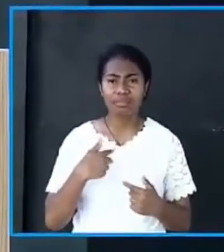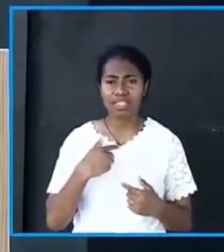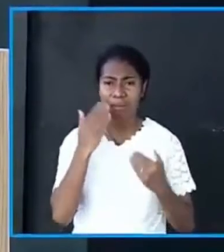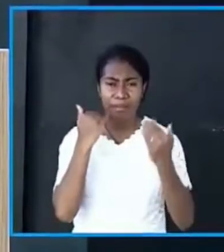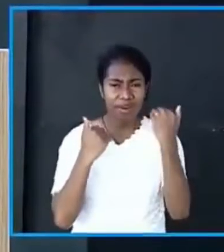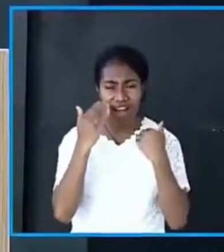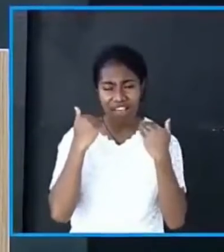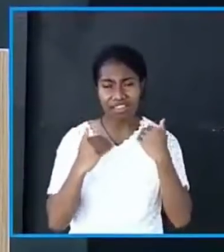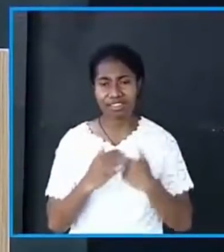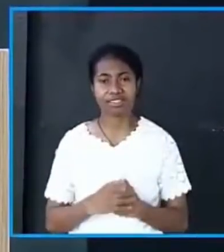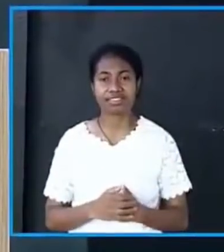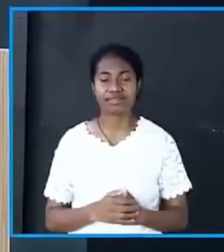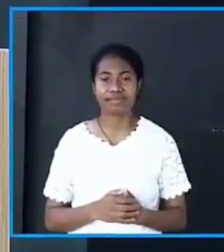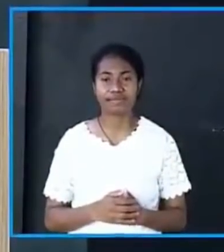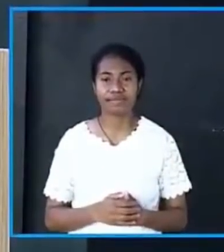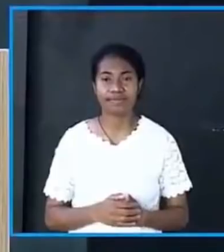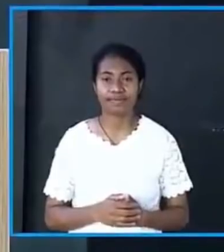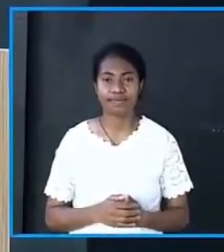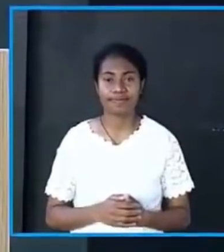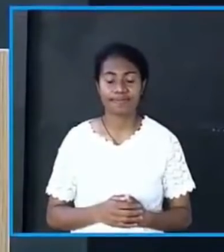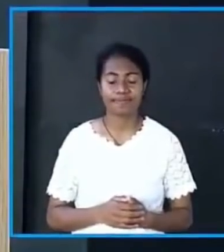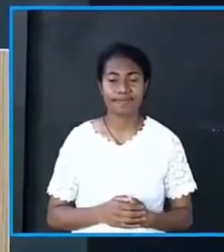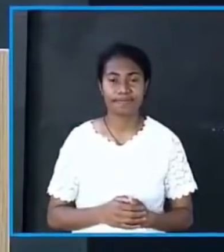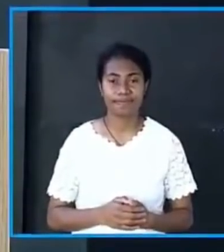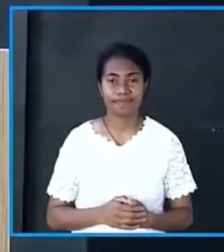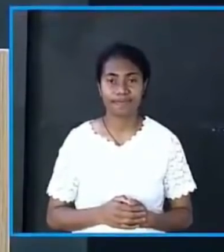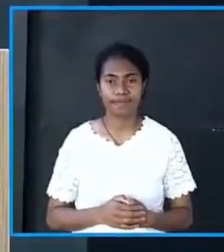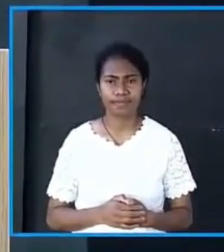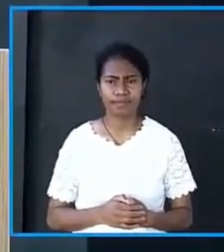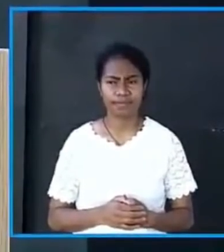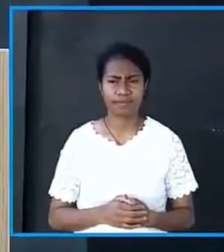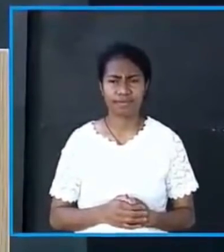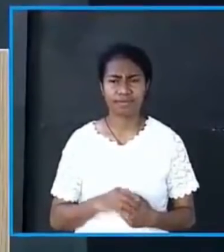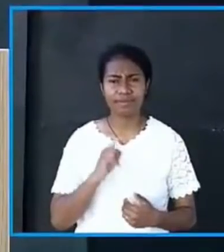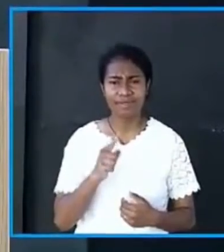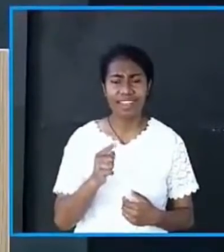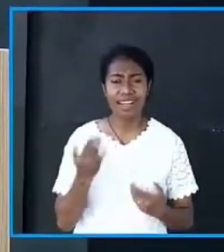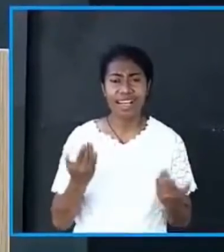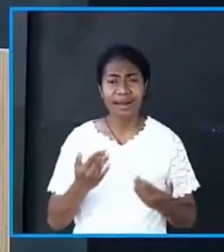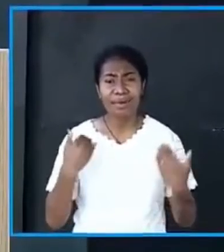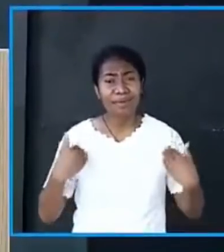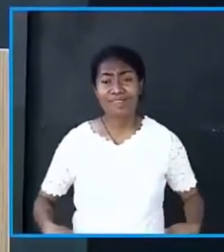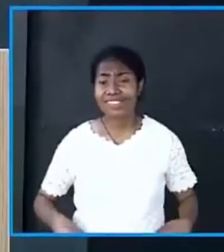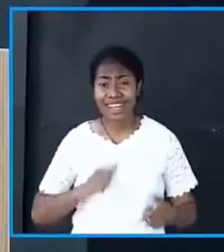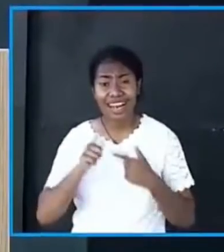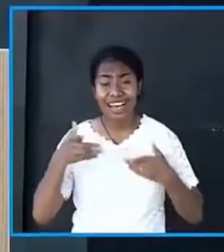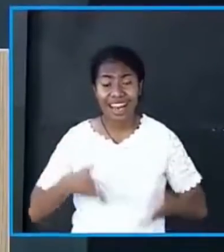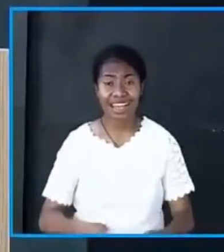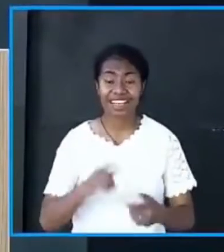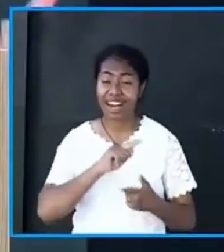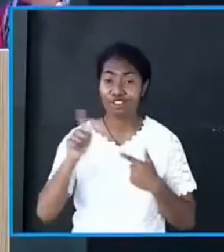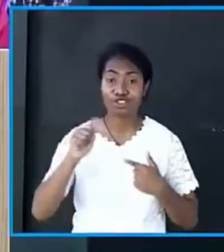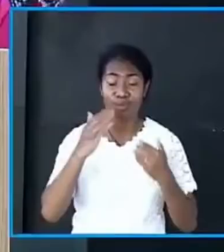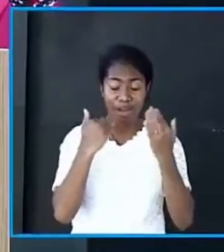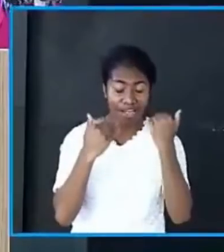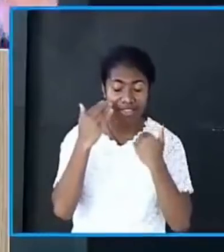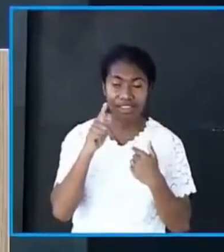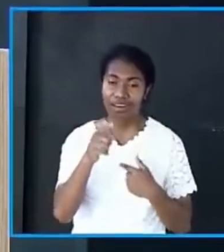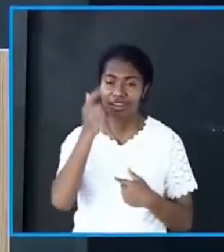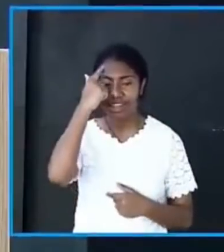manusia lahir Langsung menangis kerja tua dunia ini sangat menderita jadi menangis duluan yaitu